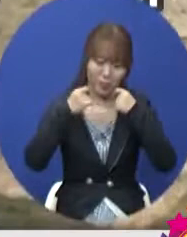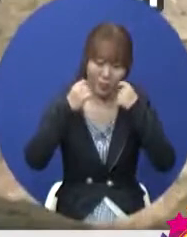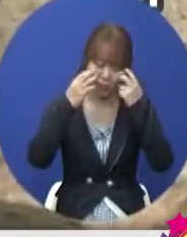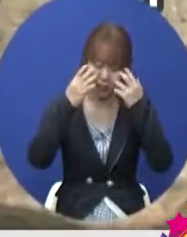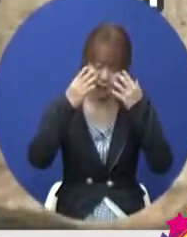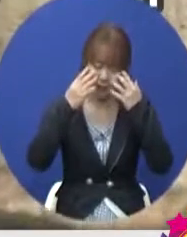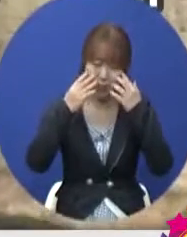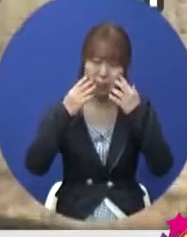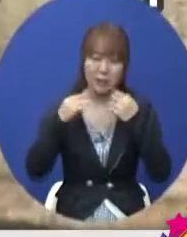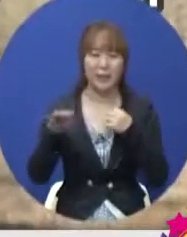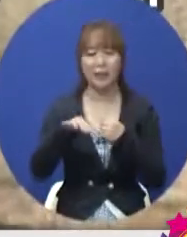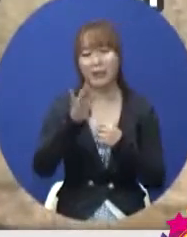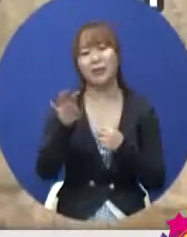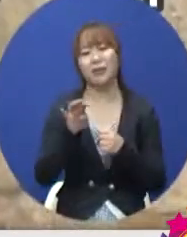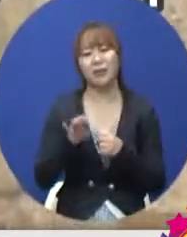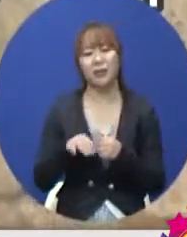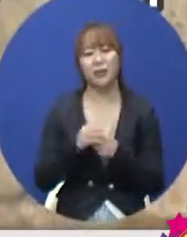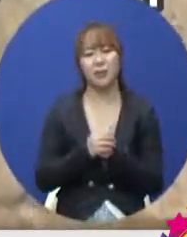울었더냐